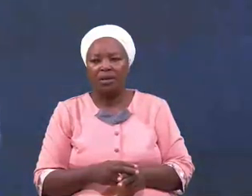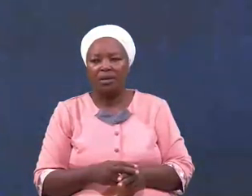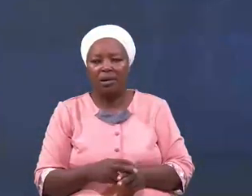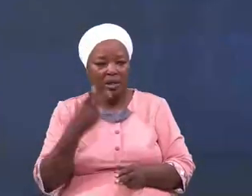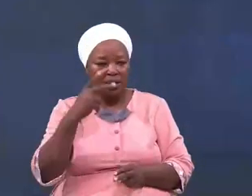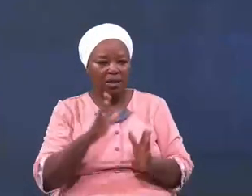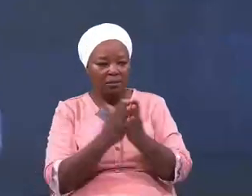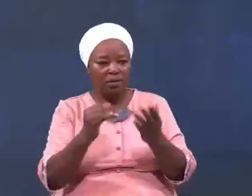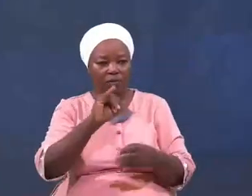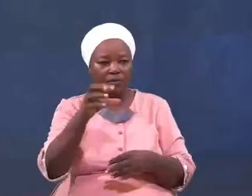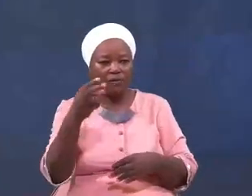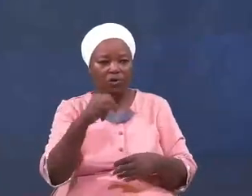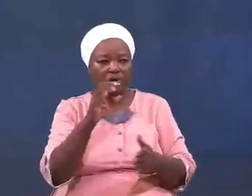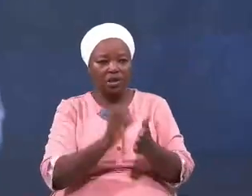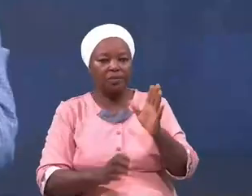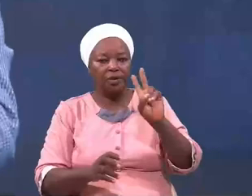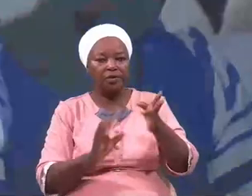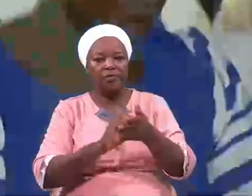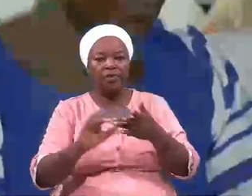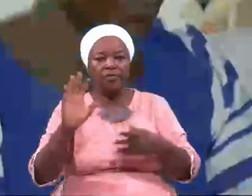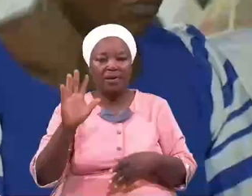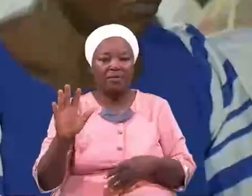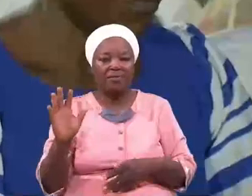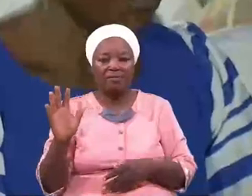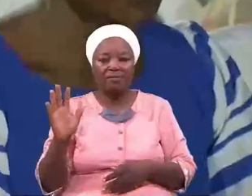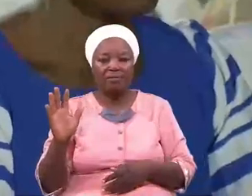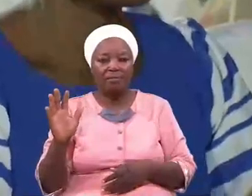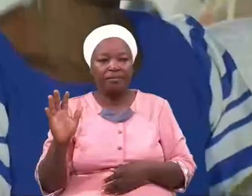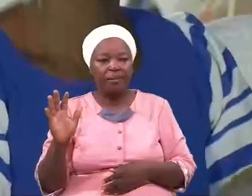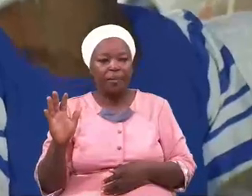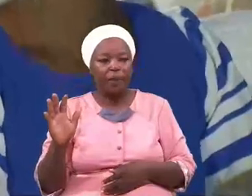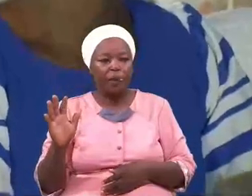soir, la muraille la tombera.